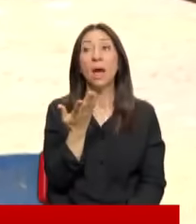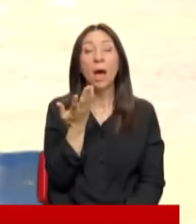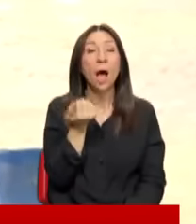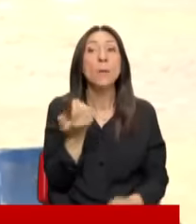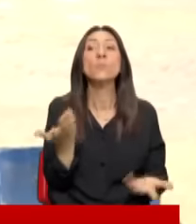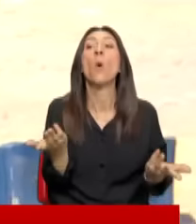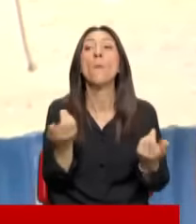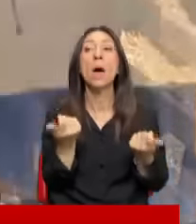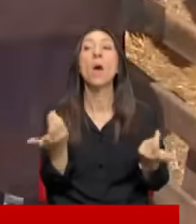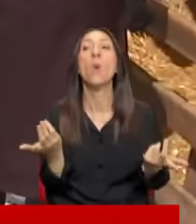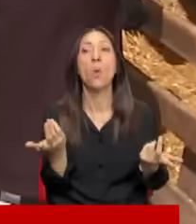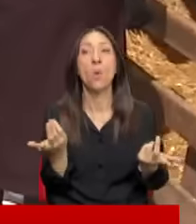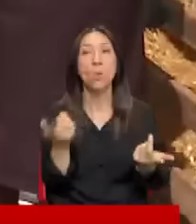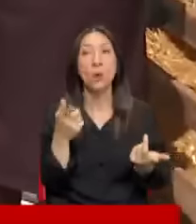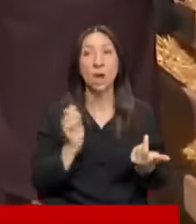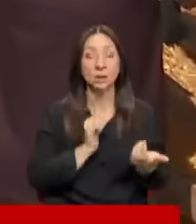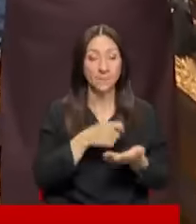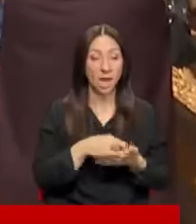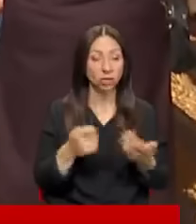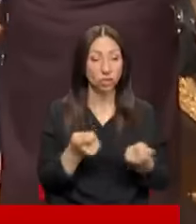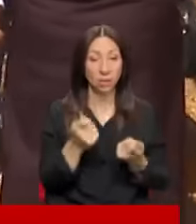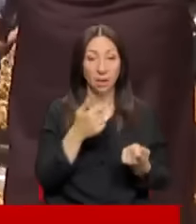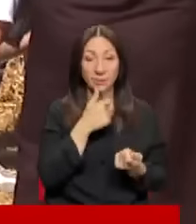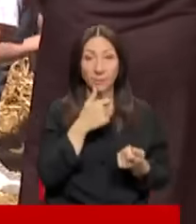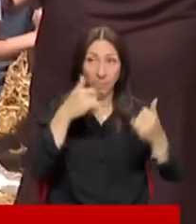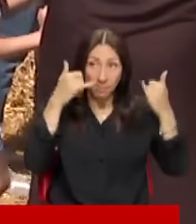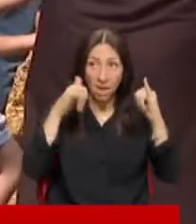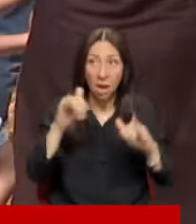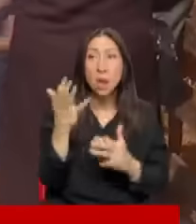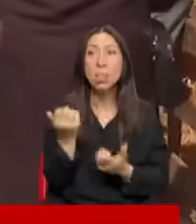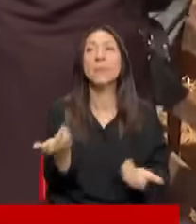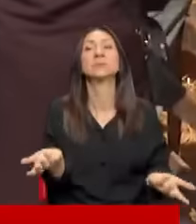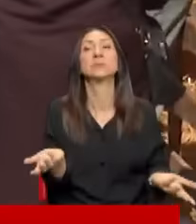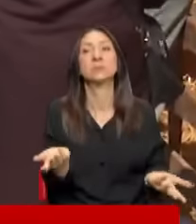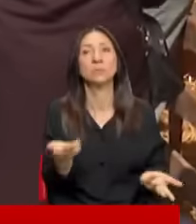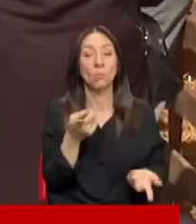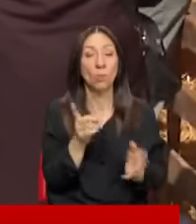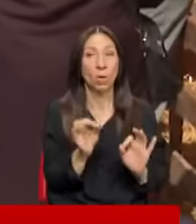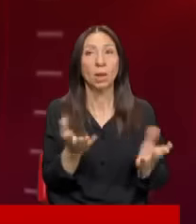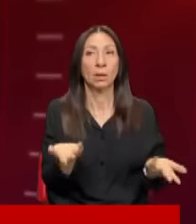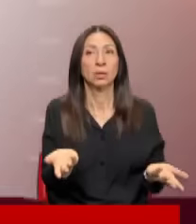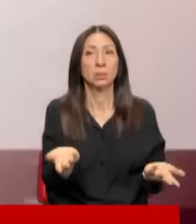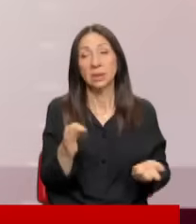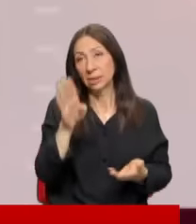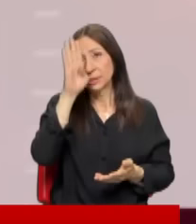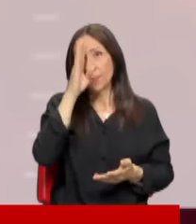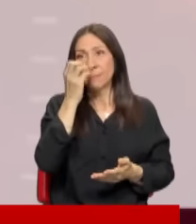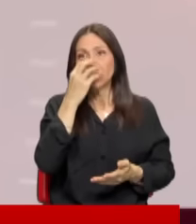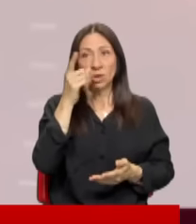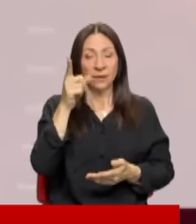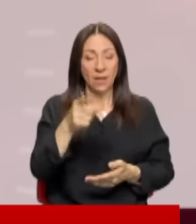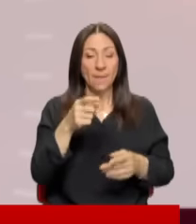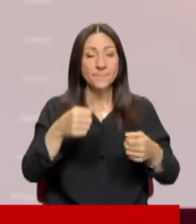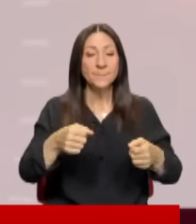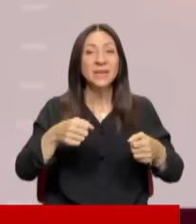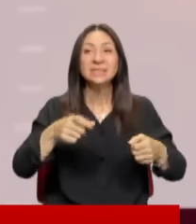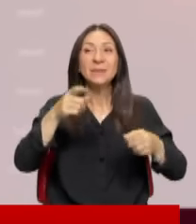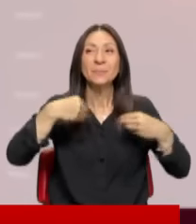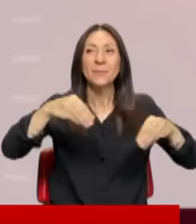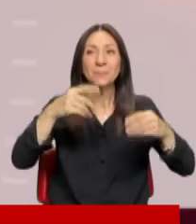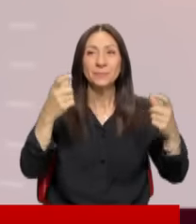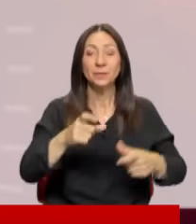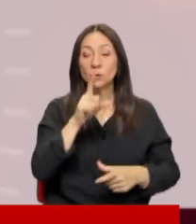gücü insanların kalmadı. Bugün asgari üretten çalışan adam bir kurban kesemez. Yani bu şartlar altında. İstanbul Bahçeli Evler'de pazarın kurulduğu